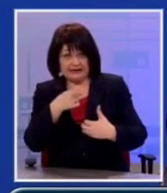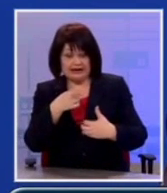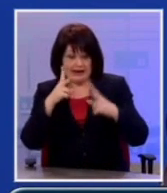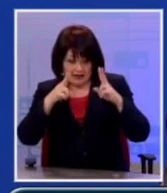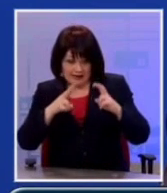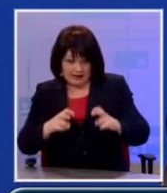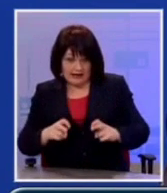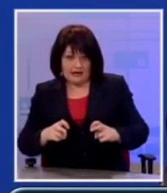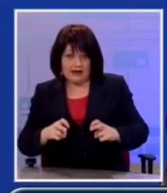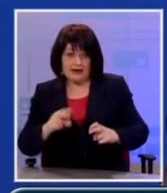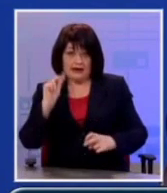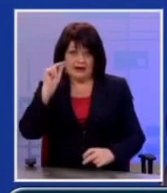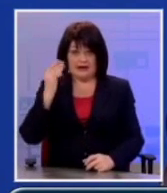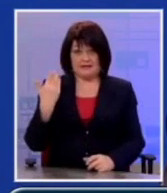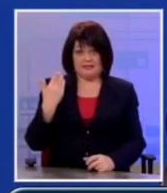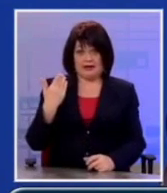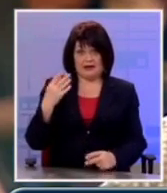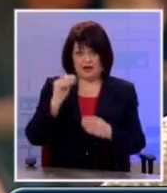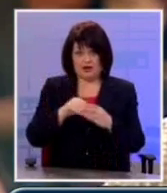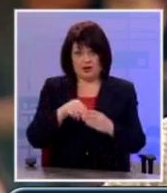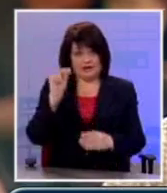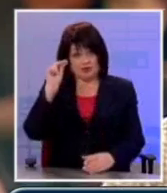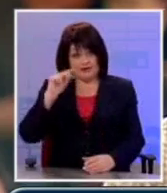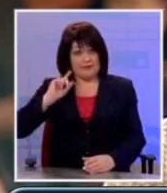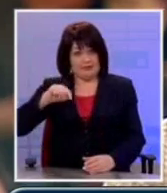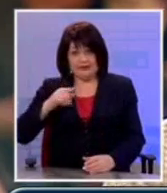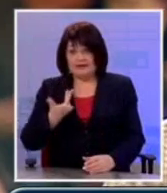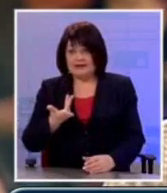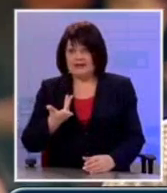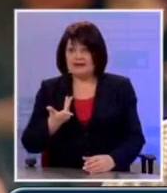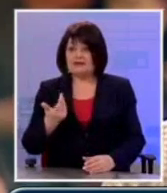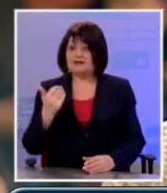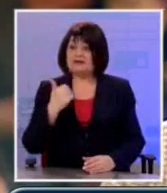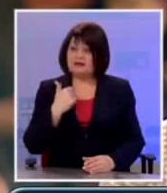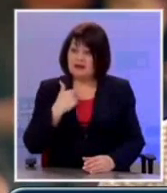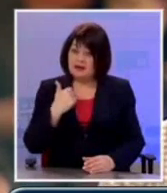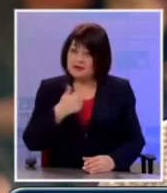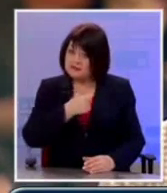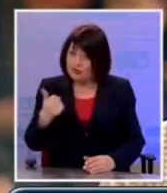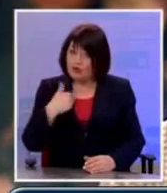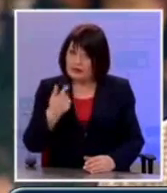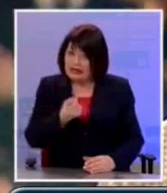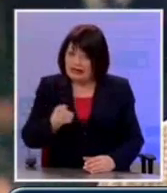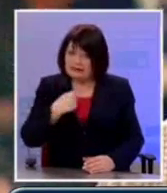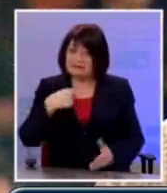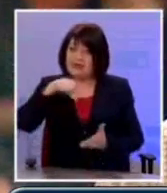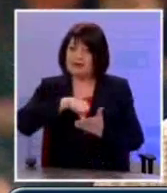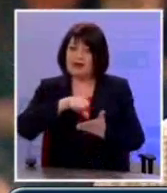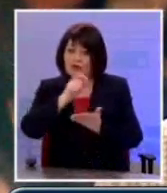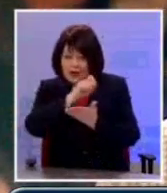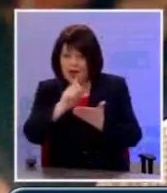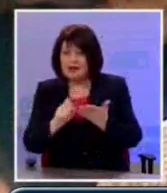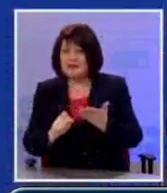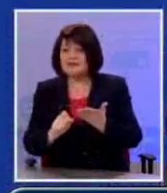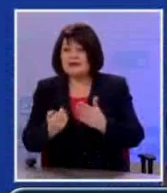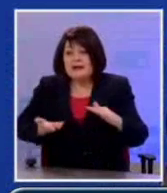δικογραφίες για αθέτηση προεκλογικών υποσχέσεων. Κυρία Πρόεδρε, το Αθηναϊκό Πρακτορείο ήταν ίσως το μόνο όργανο το οποίο έγραψε αυτές τις